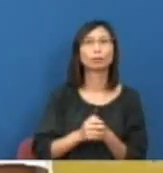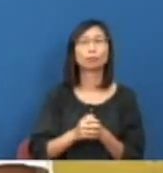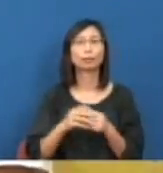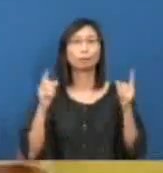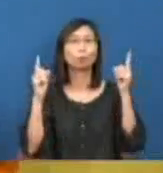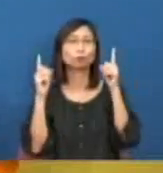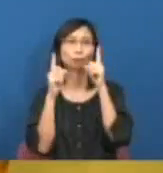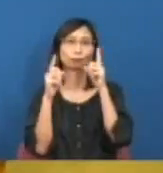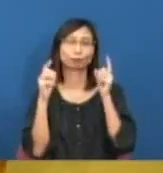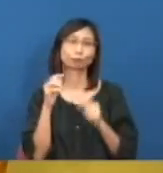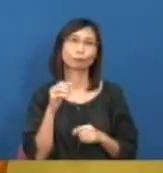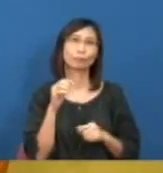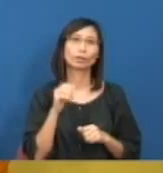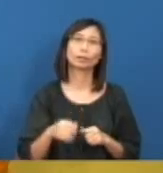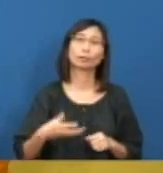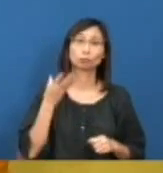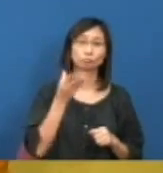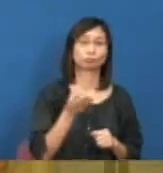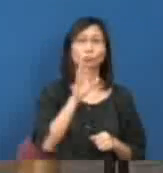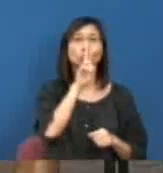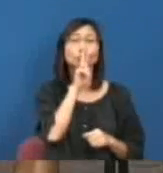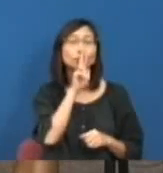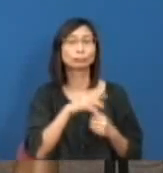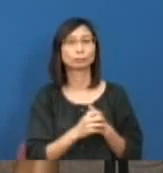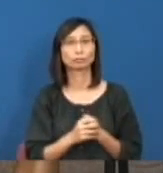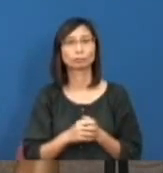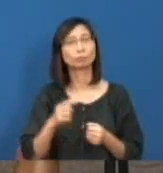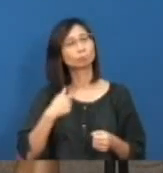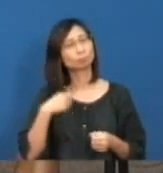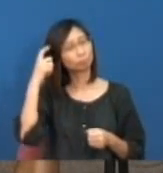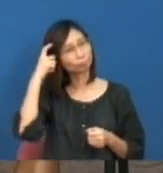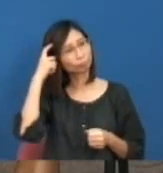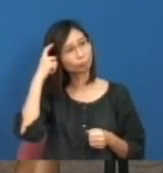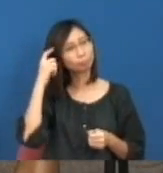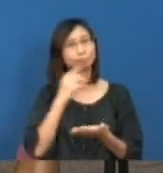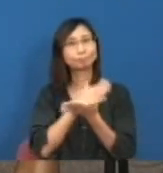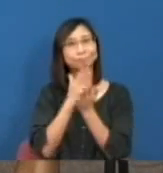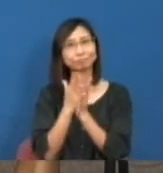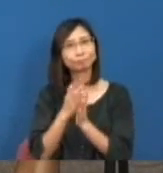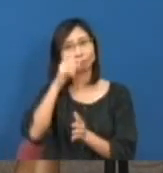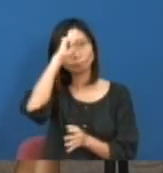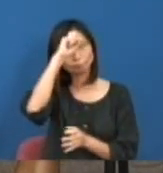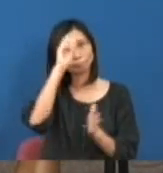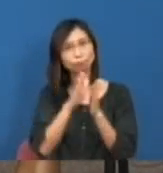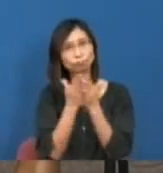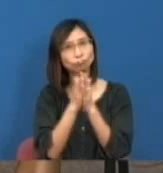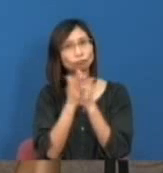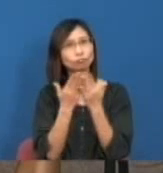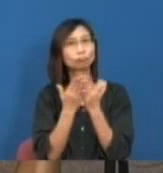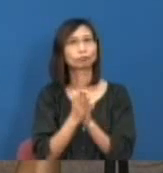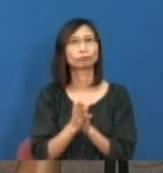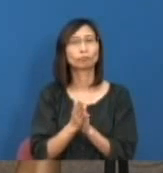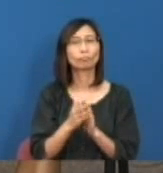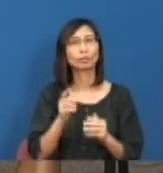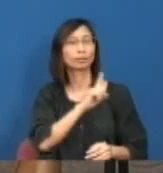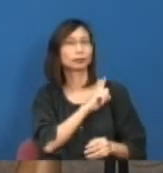咁咪吉咗咯嗰段時間咪係咯。咁所以我諗其實你睇任何嘅即係回憶錄啊，或者係無論係